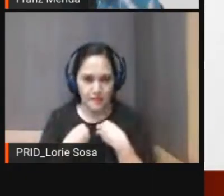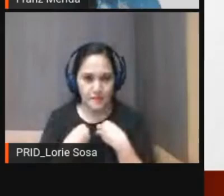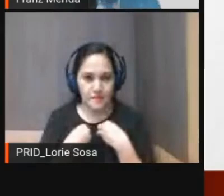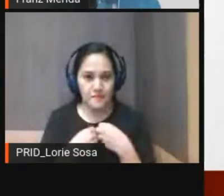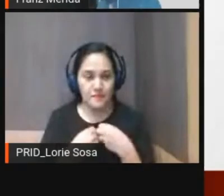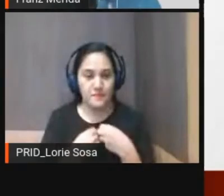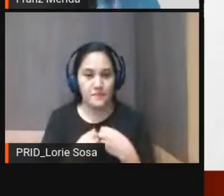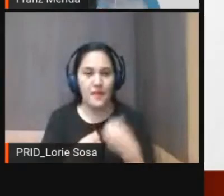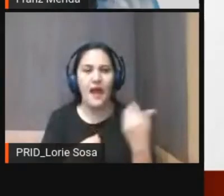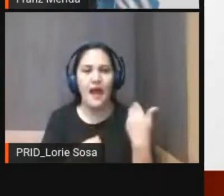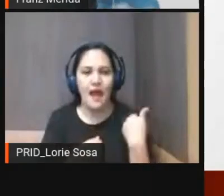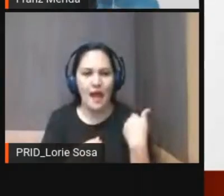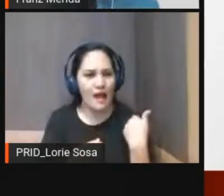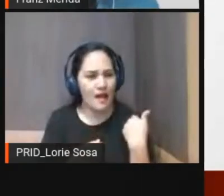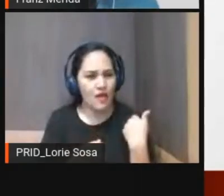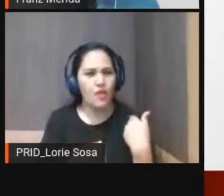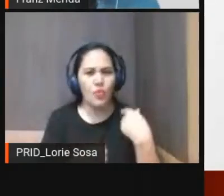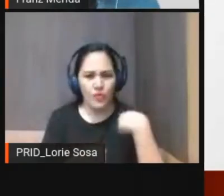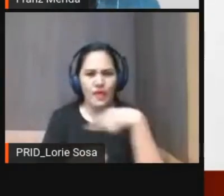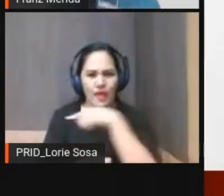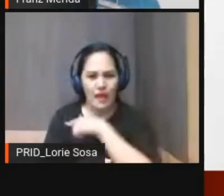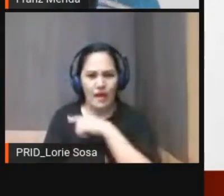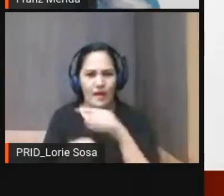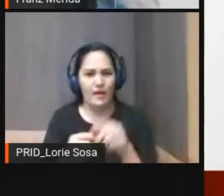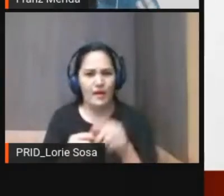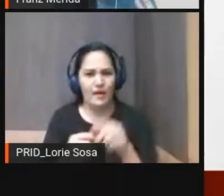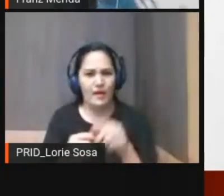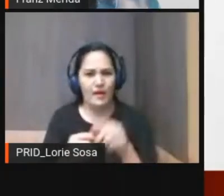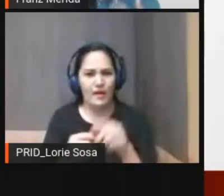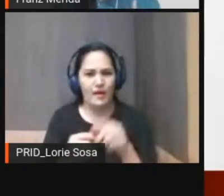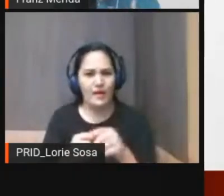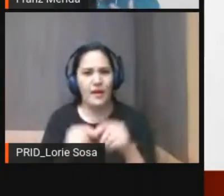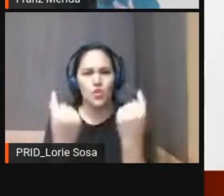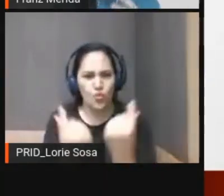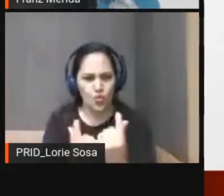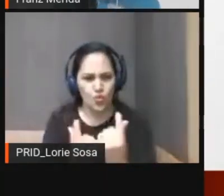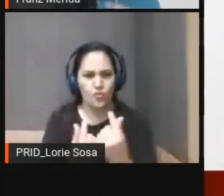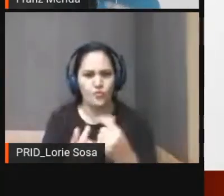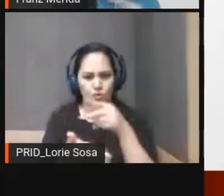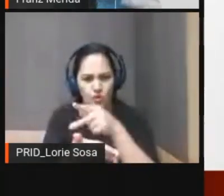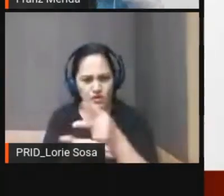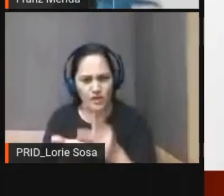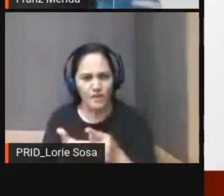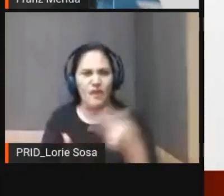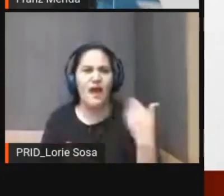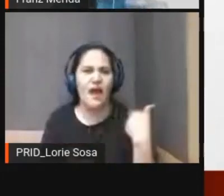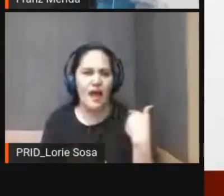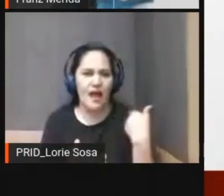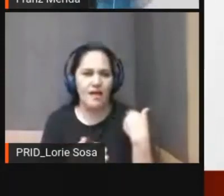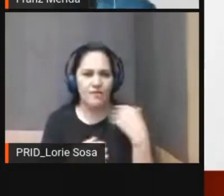are part of the PWD community, or we have certain conditions. And then